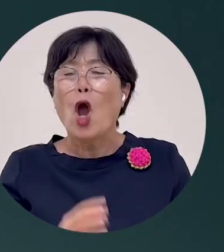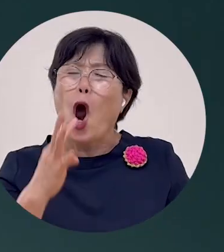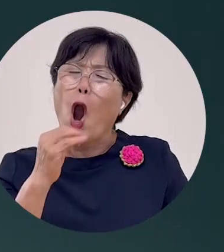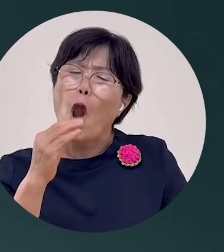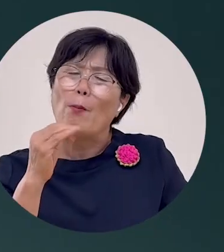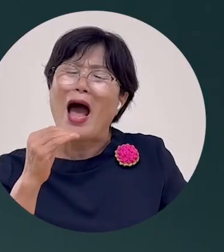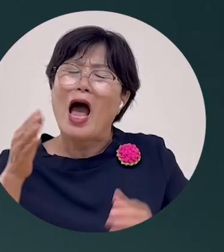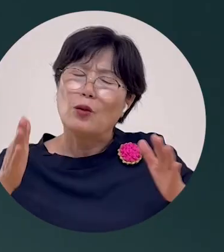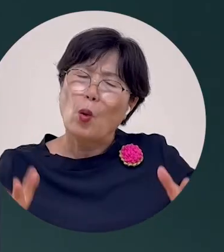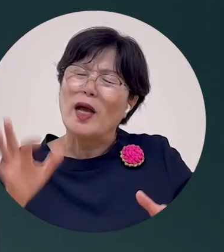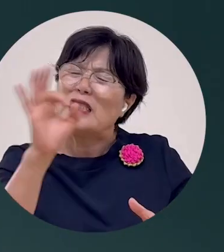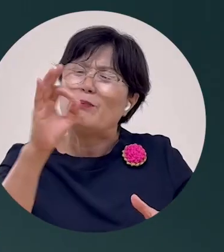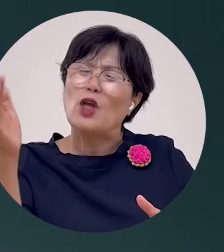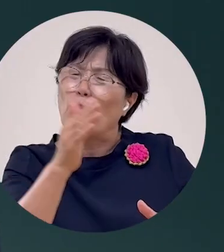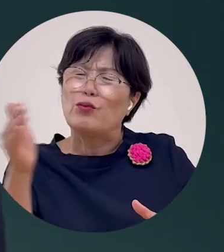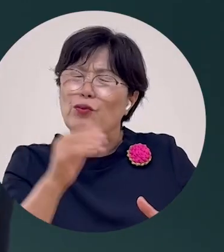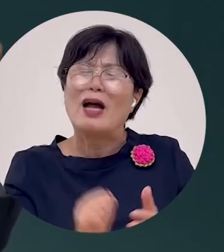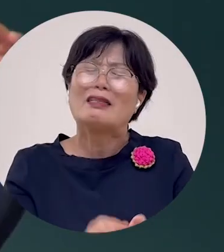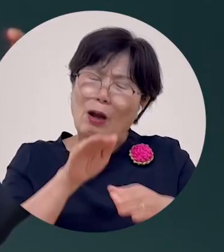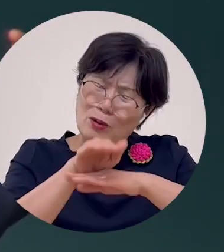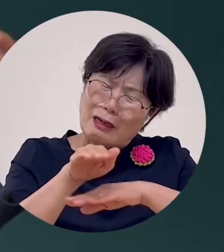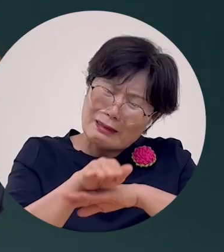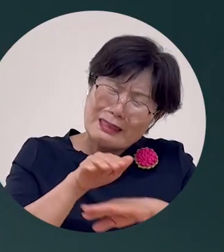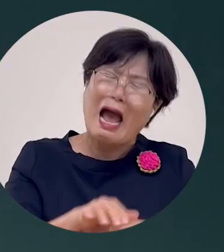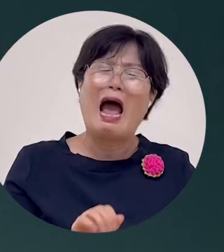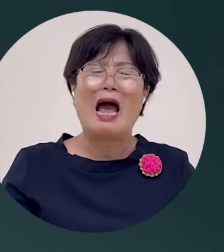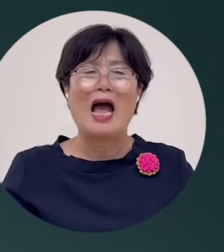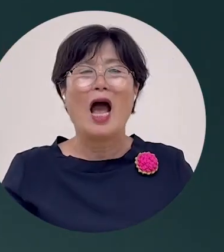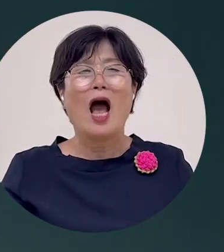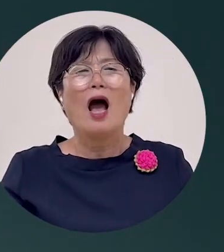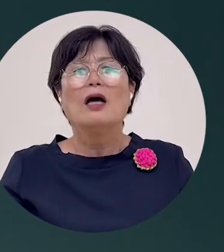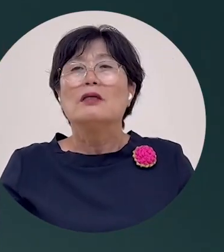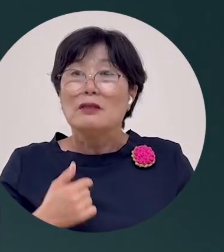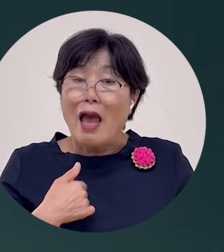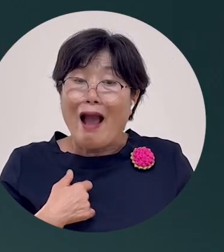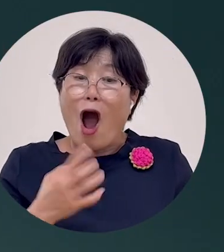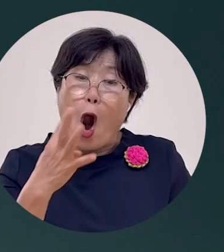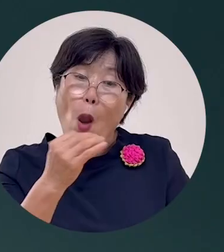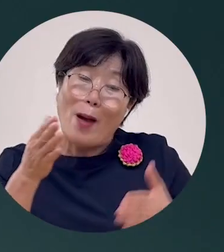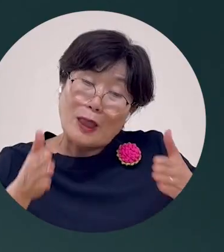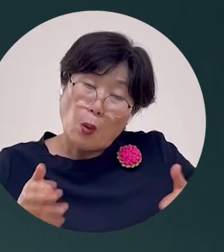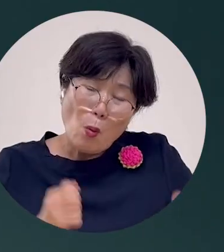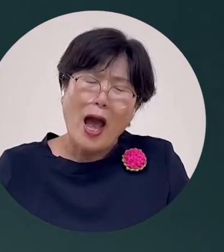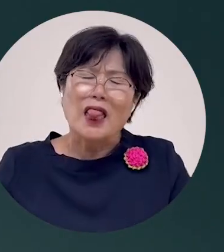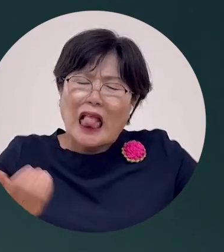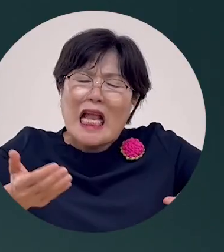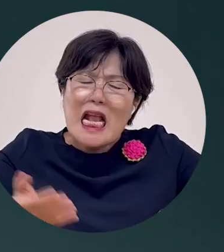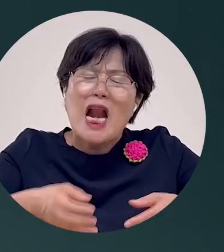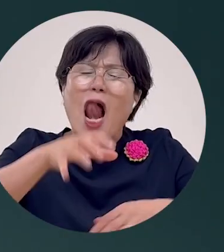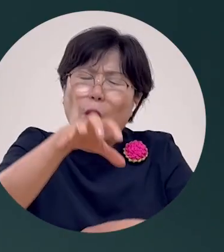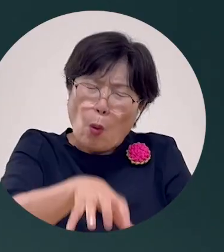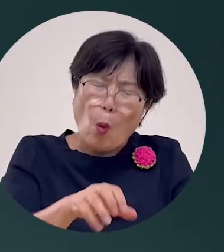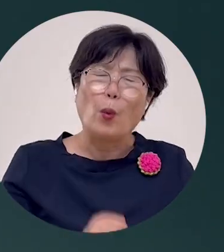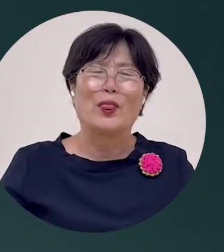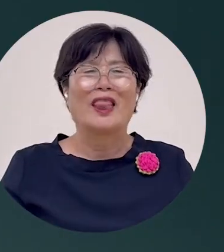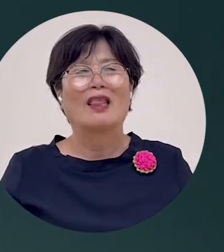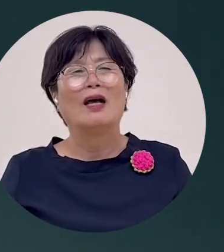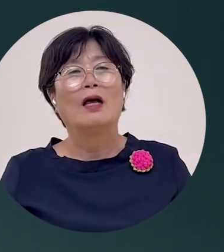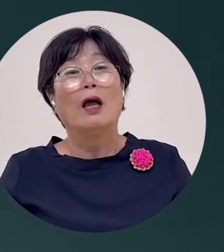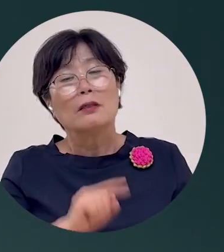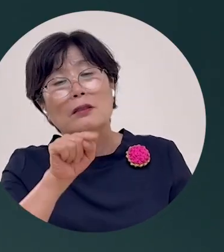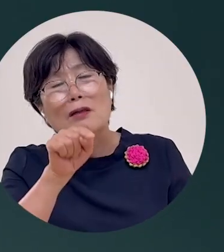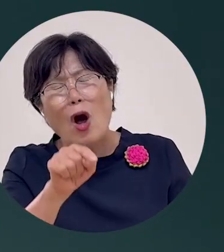차, 몇 년 있을 자리가 인간에게 소망이 고작입니다.